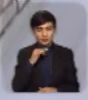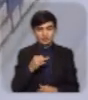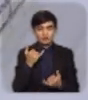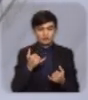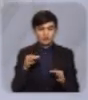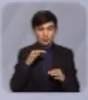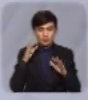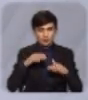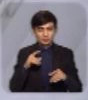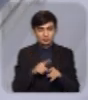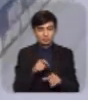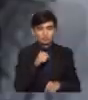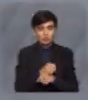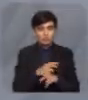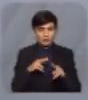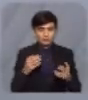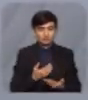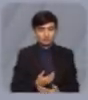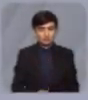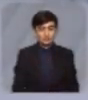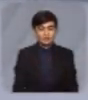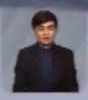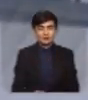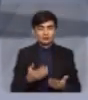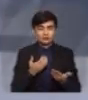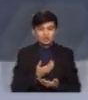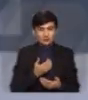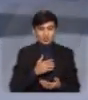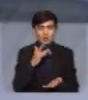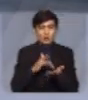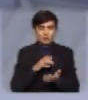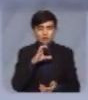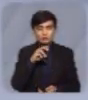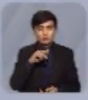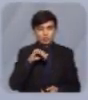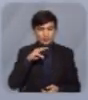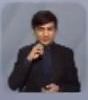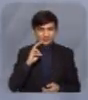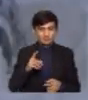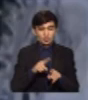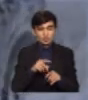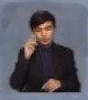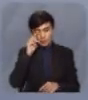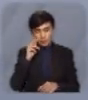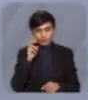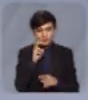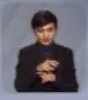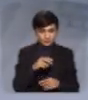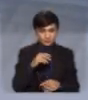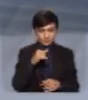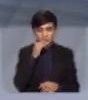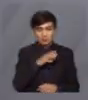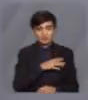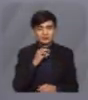жизнь в Топаре остановилась. Жители городов-спутников не смогли приехать на работу или учебу в Караганды. Трассы закрыты по